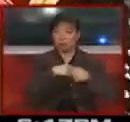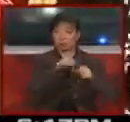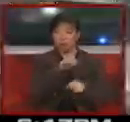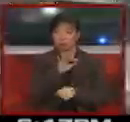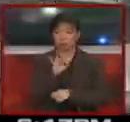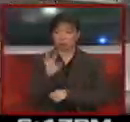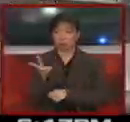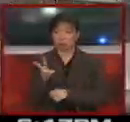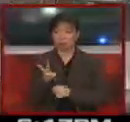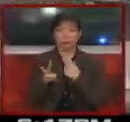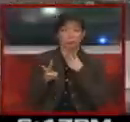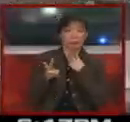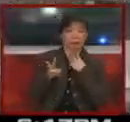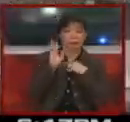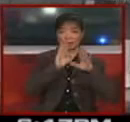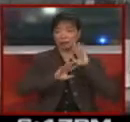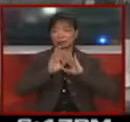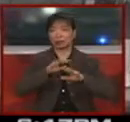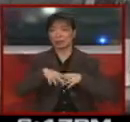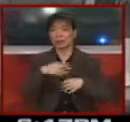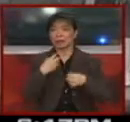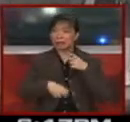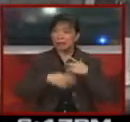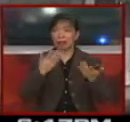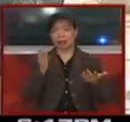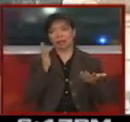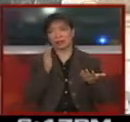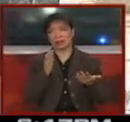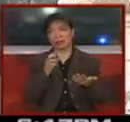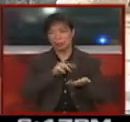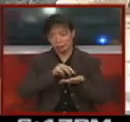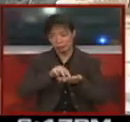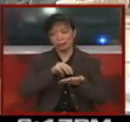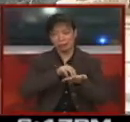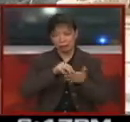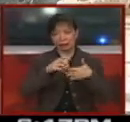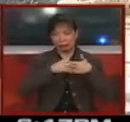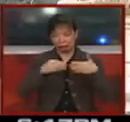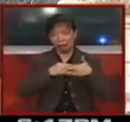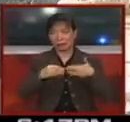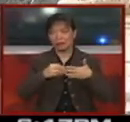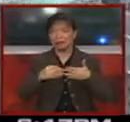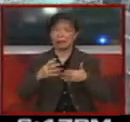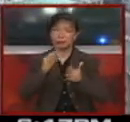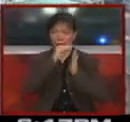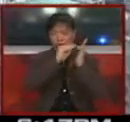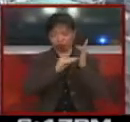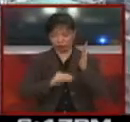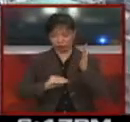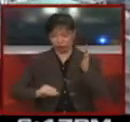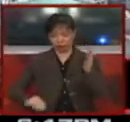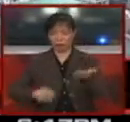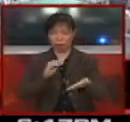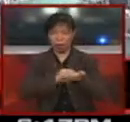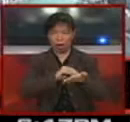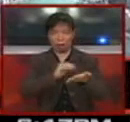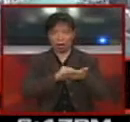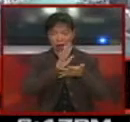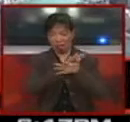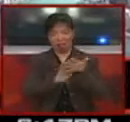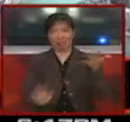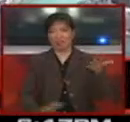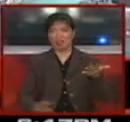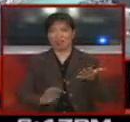Manila. Kasabay nito, nabaon sa milyong-milyong dolyar sa utang ang MWSS. Dahil dito, umapela sa mga